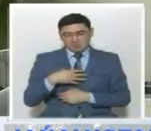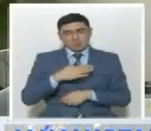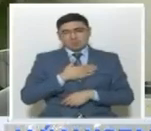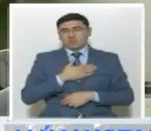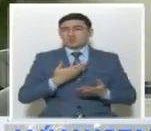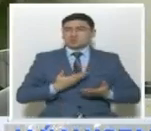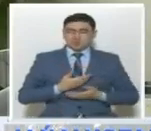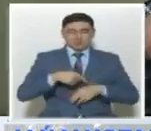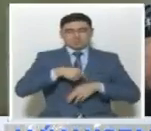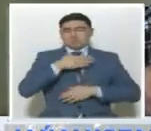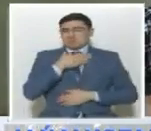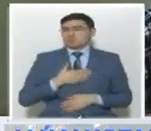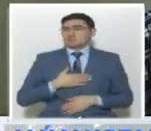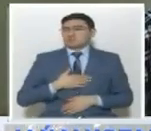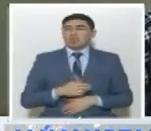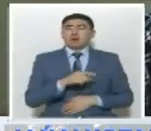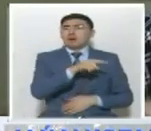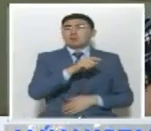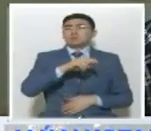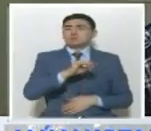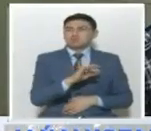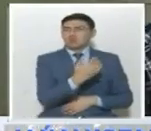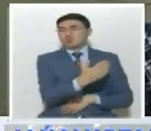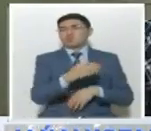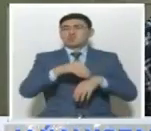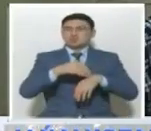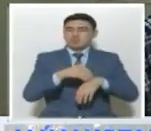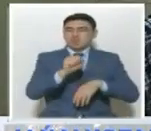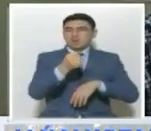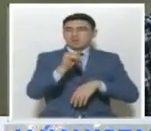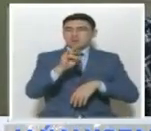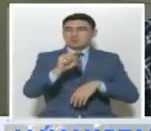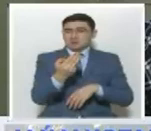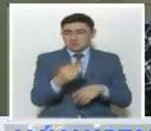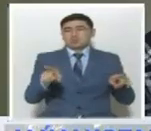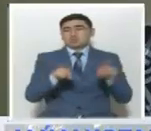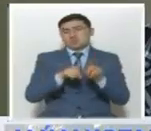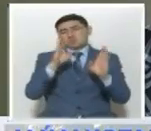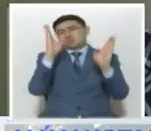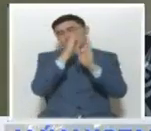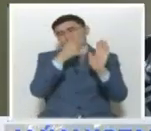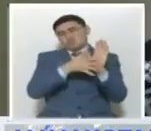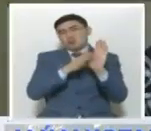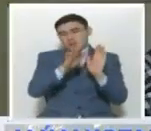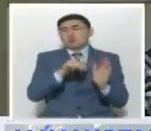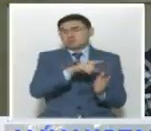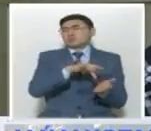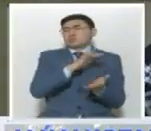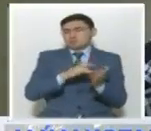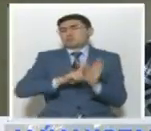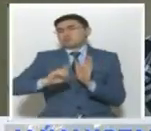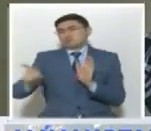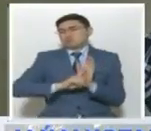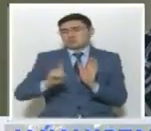ризамын. Пётр Лупенковтың жұбайы Айнашта метеоролог, бірақ ол қалаға жиі келіп тұрады екен. Ал аралда олар осы